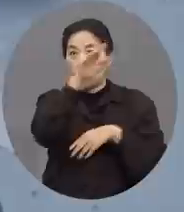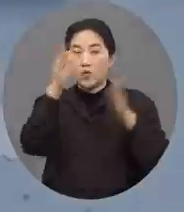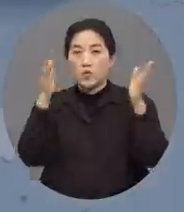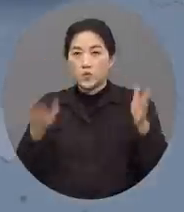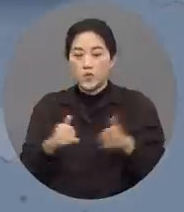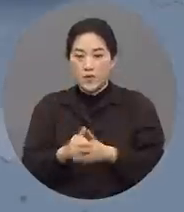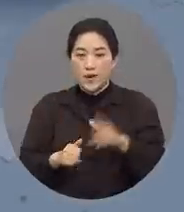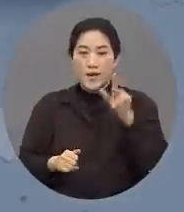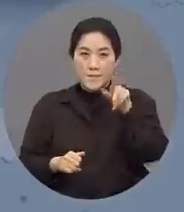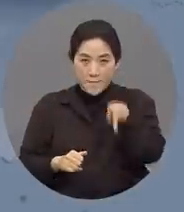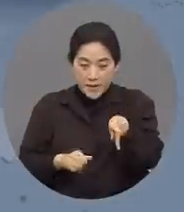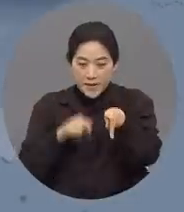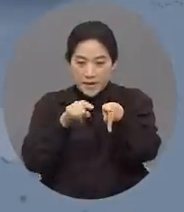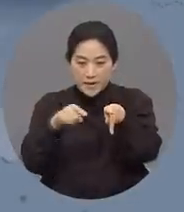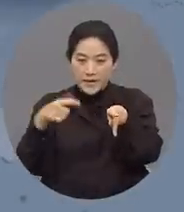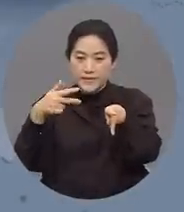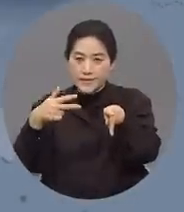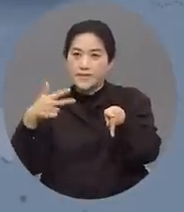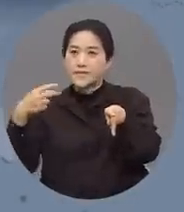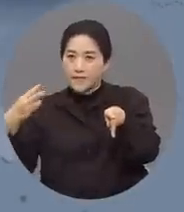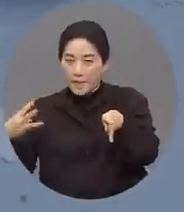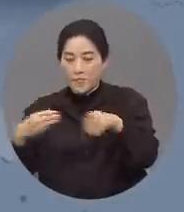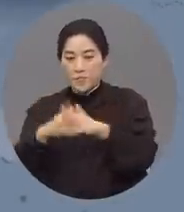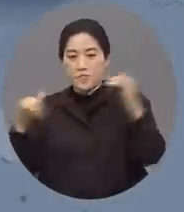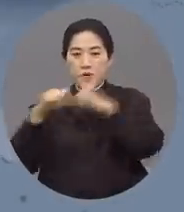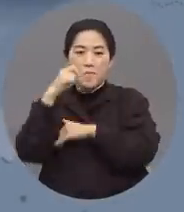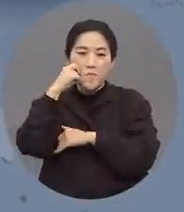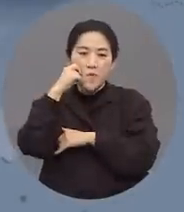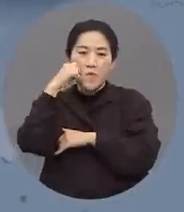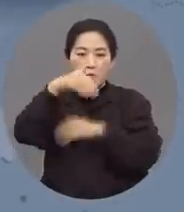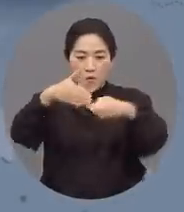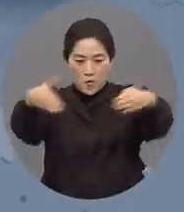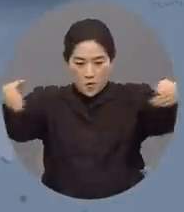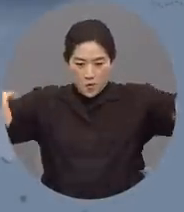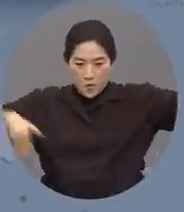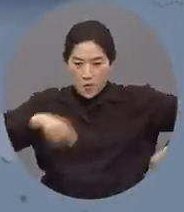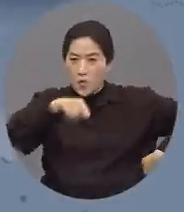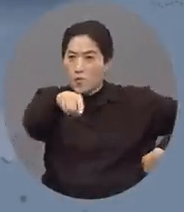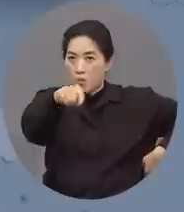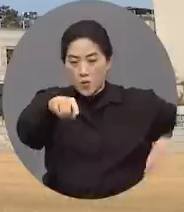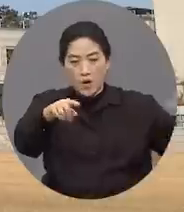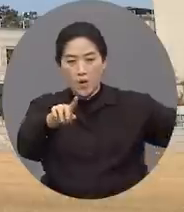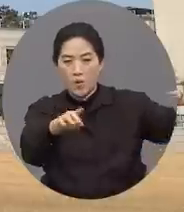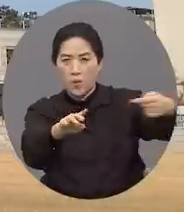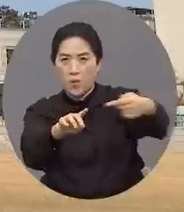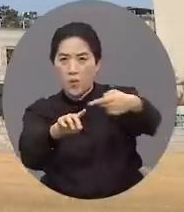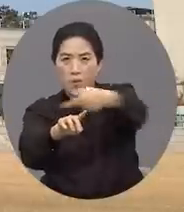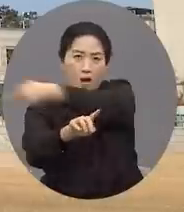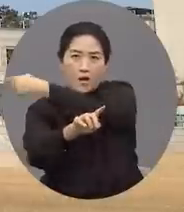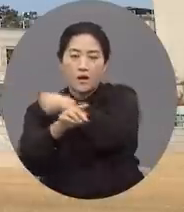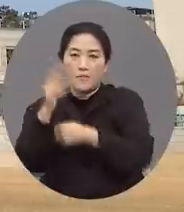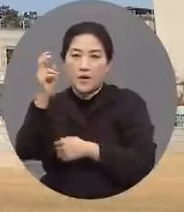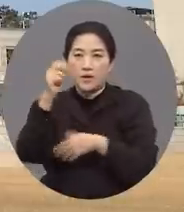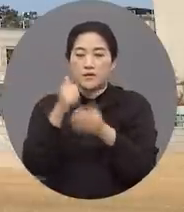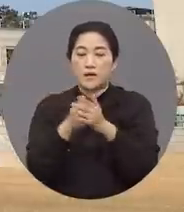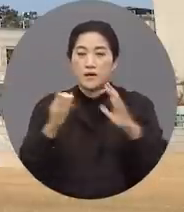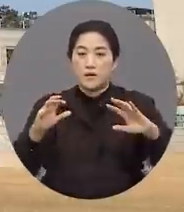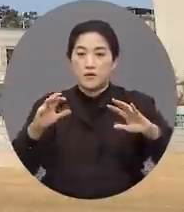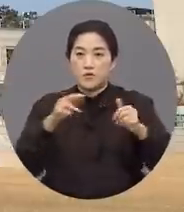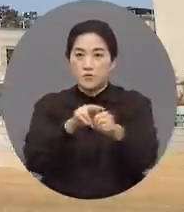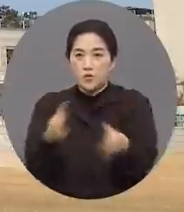P-73으로 불리는 비행금지 구역의 북쪽 부분을 스치듯 지난 것으로 추정됩니다. 국가정보원은 이